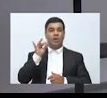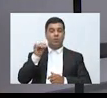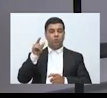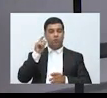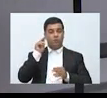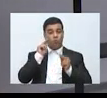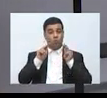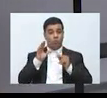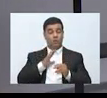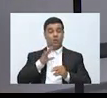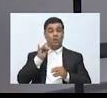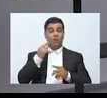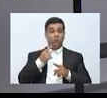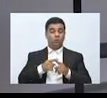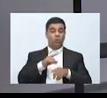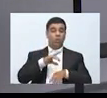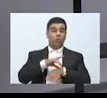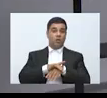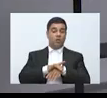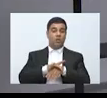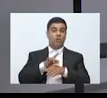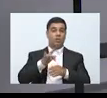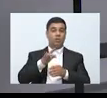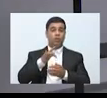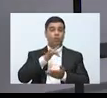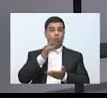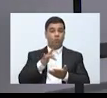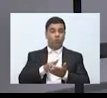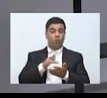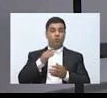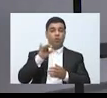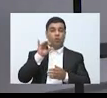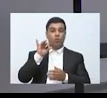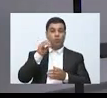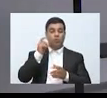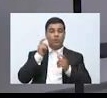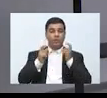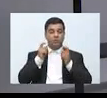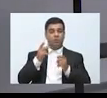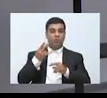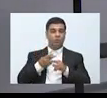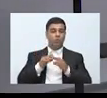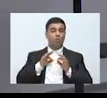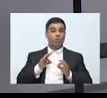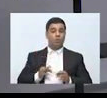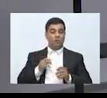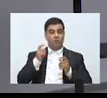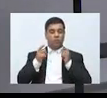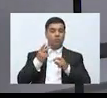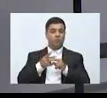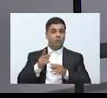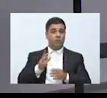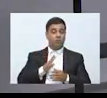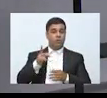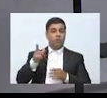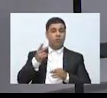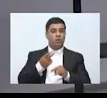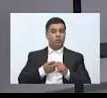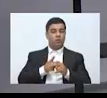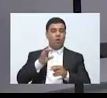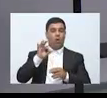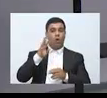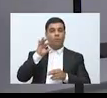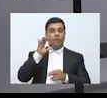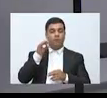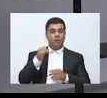esa Toshkent davlat yuridik institutida ta'lim oladi. U dastlab ommaviy